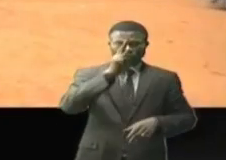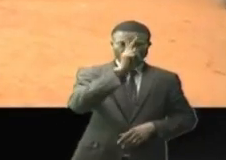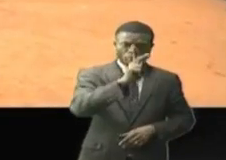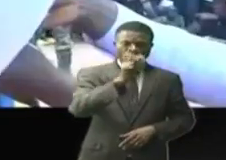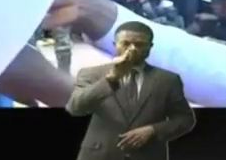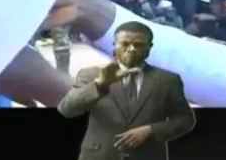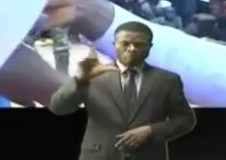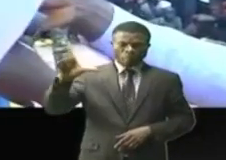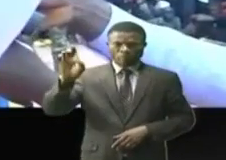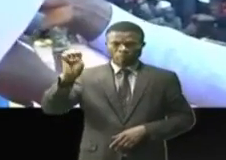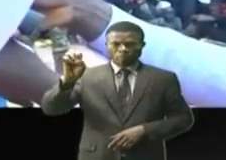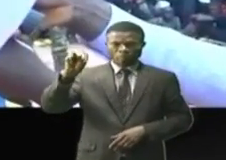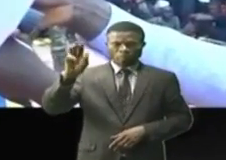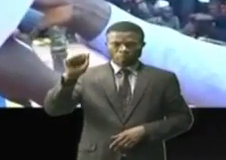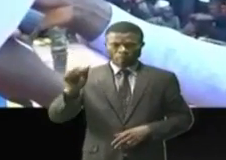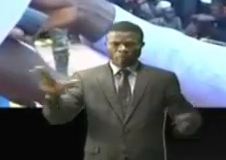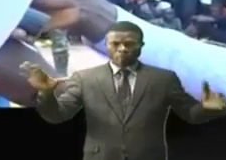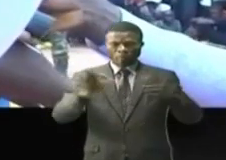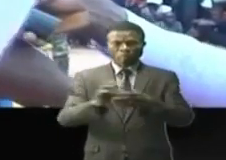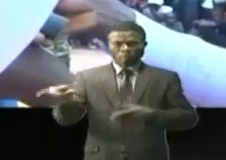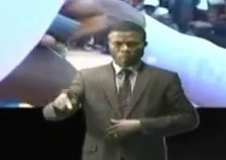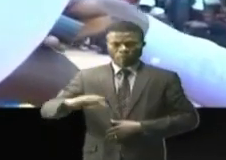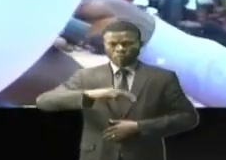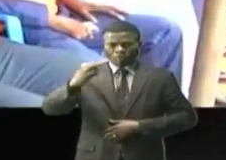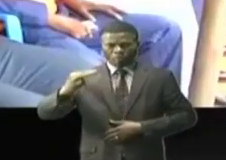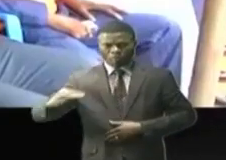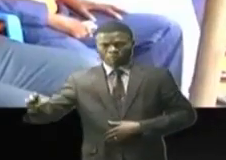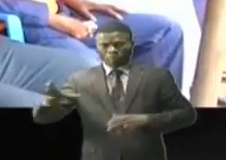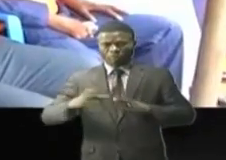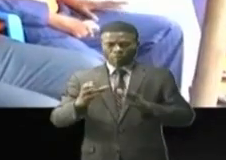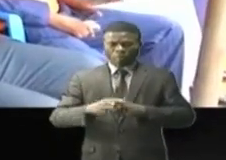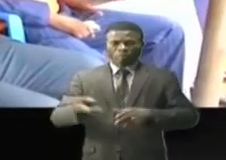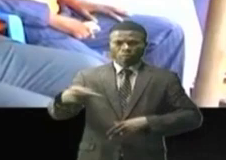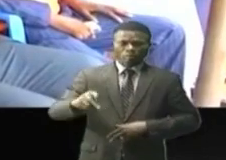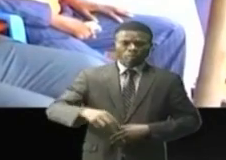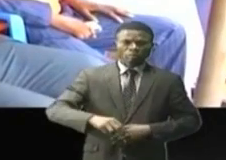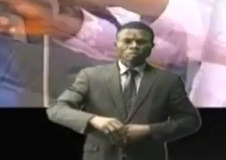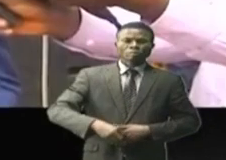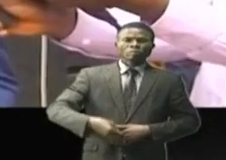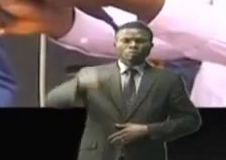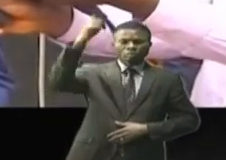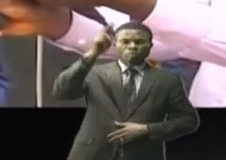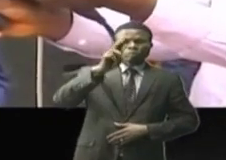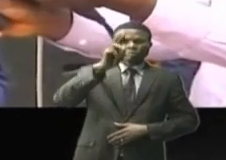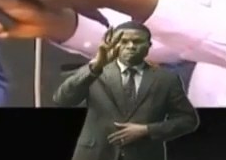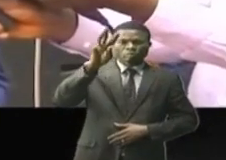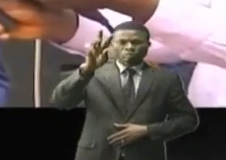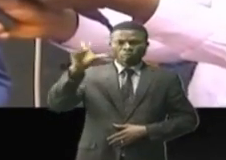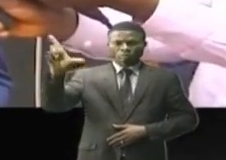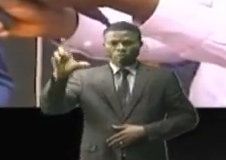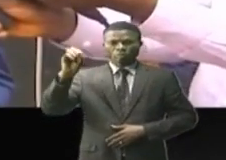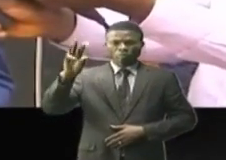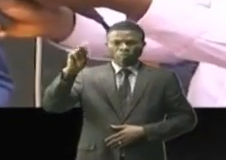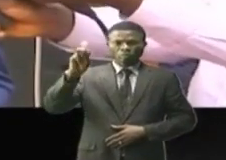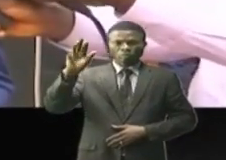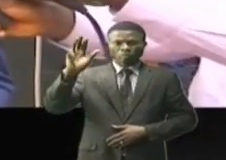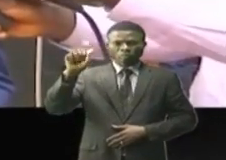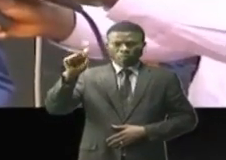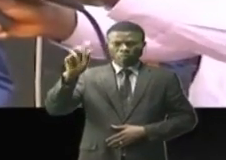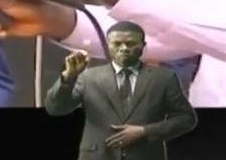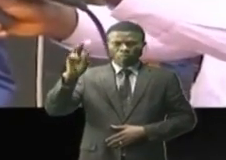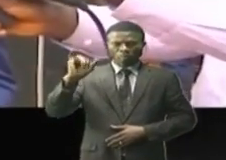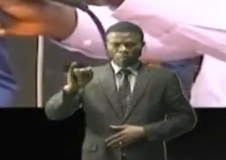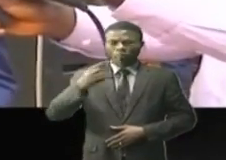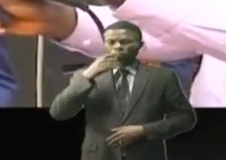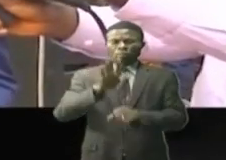du pont Mulowe reliant la province d'Imanema avec celle du Olomami. Occasion pour le gouverneur intérimaire de rendre hommage